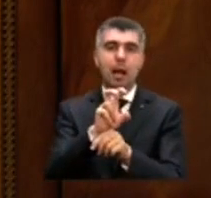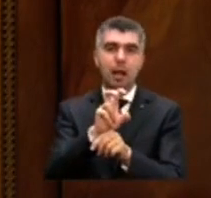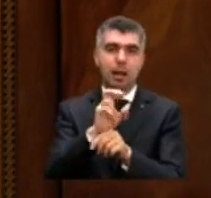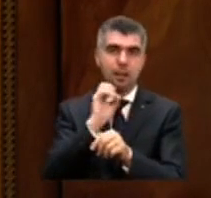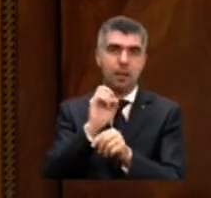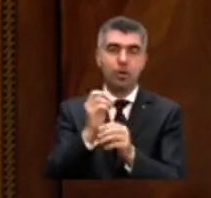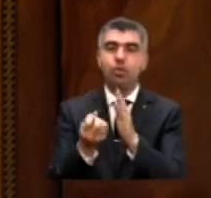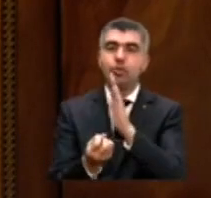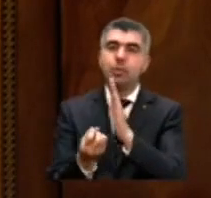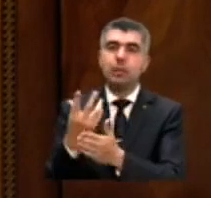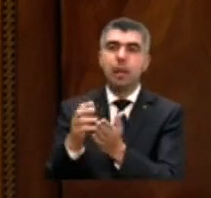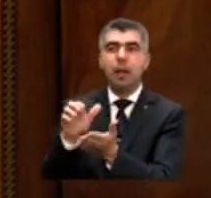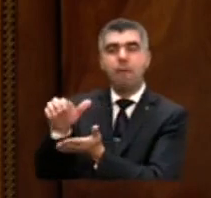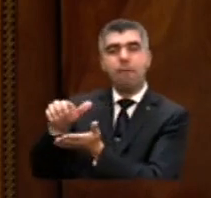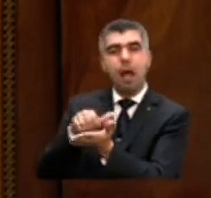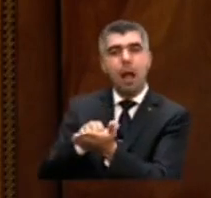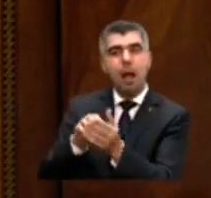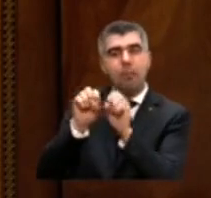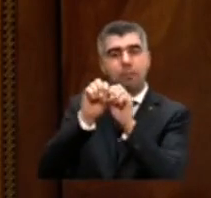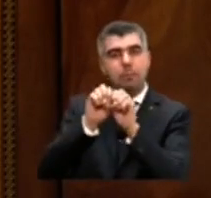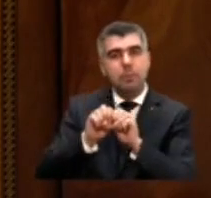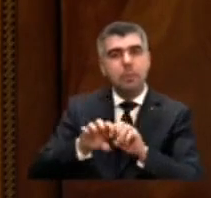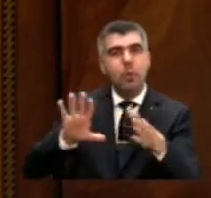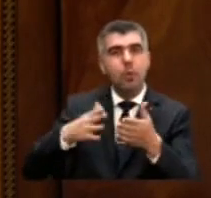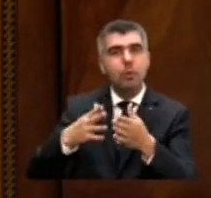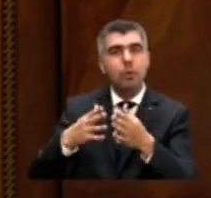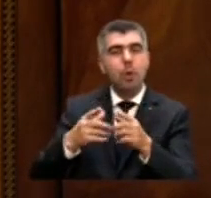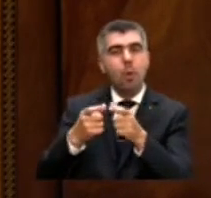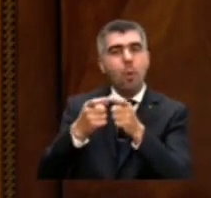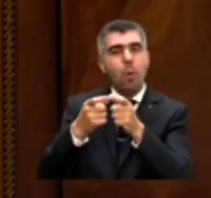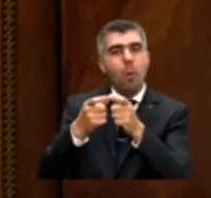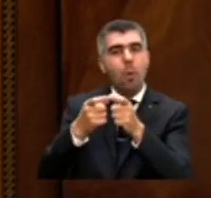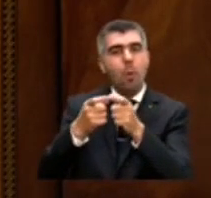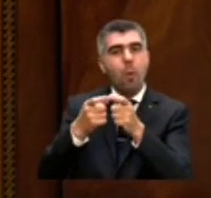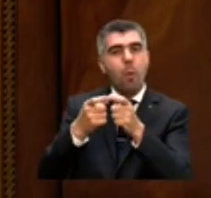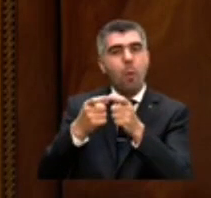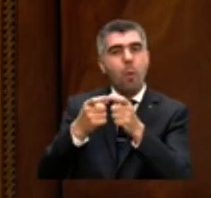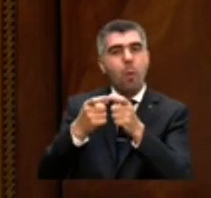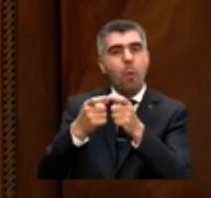طبقة وسطى فلاحية واسعة ومواكبة جيل جديد من